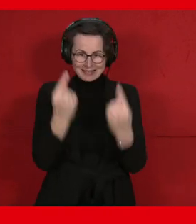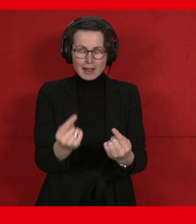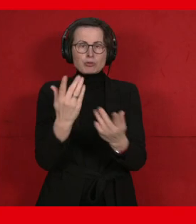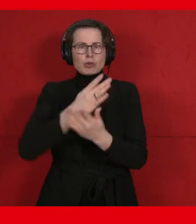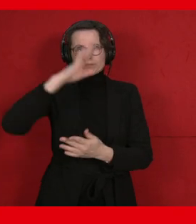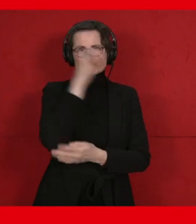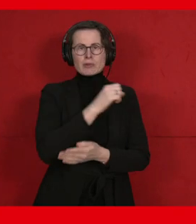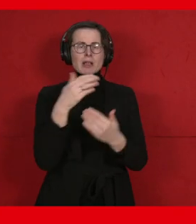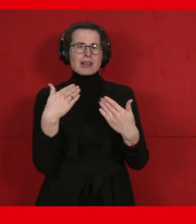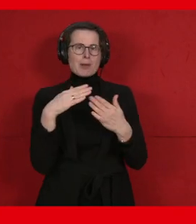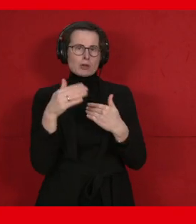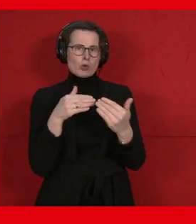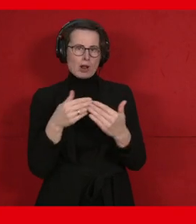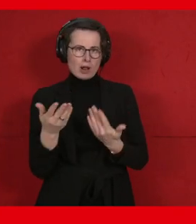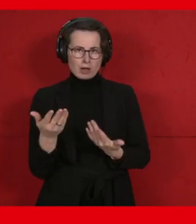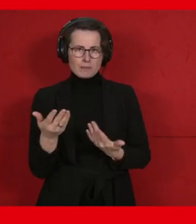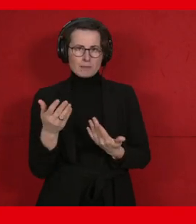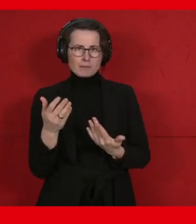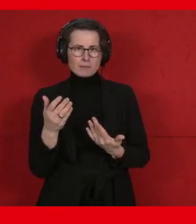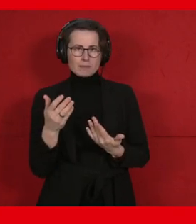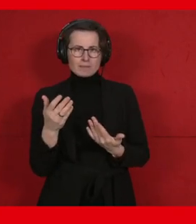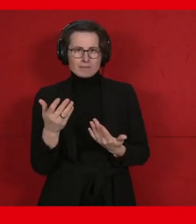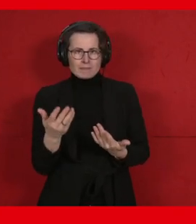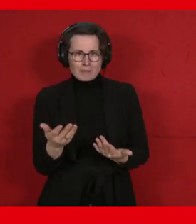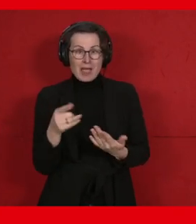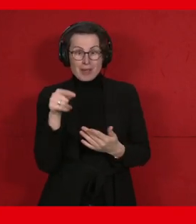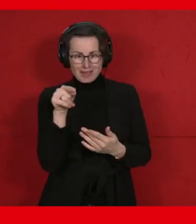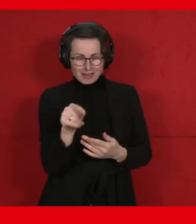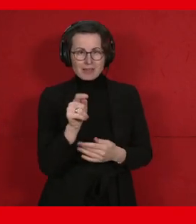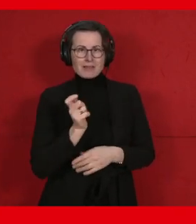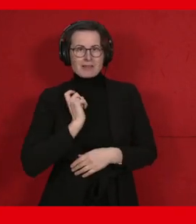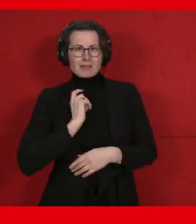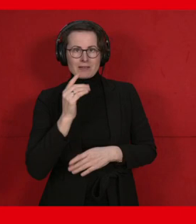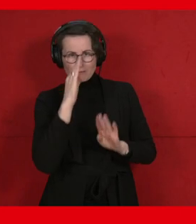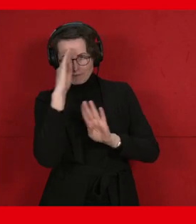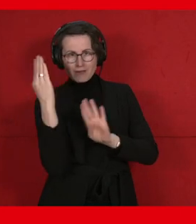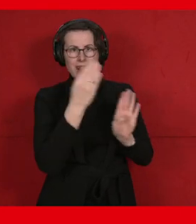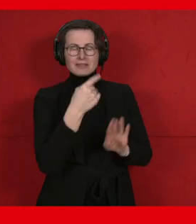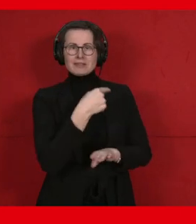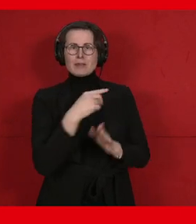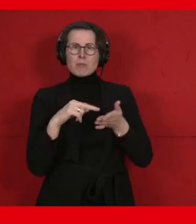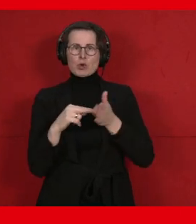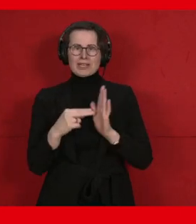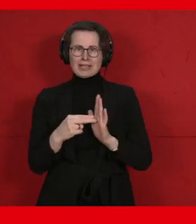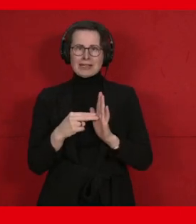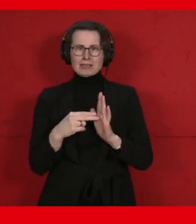machen und dass das aber voraussetzt, dass man sich darauf verlassen kann. Ja. Also wenn